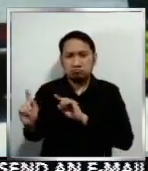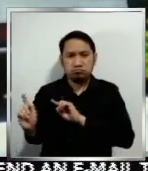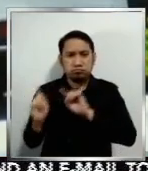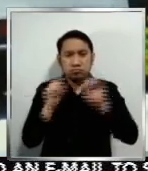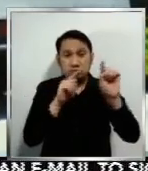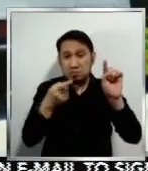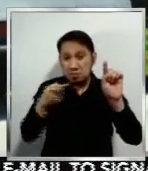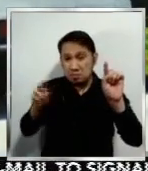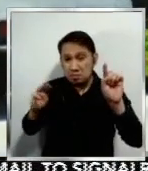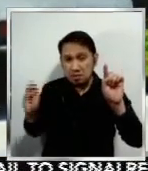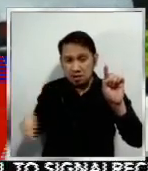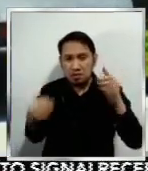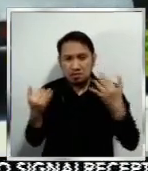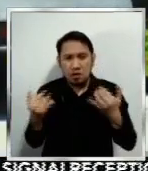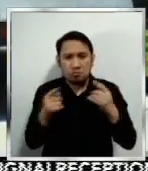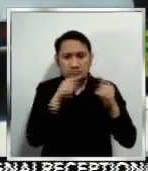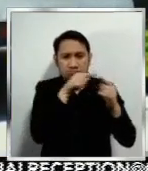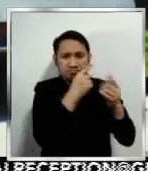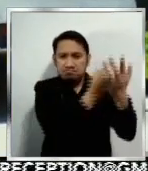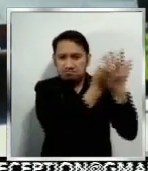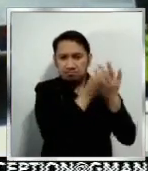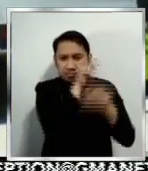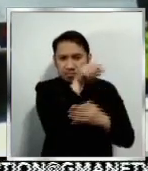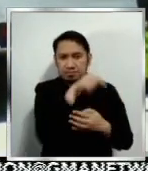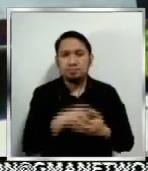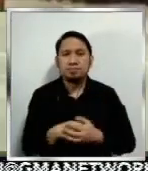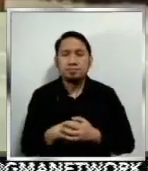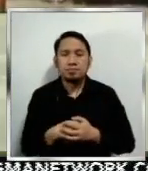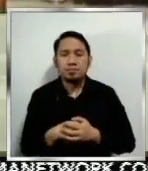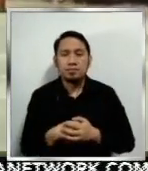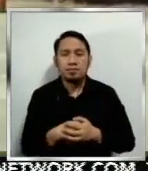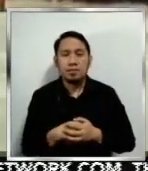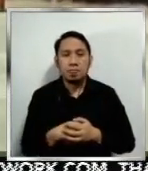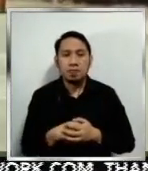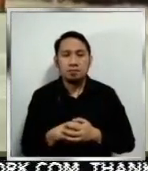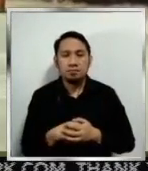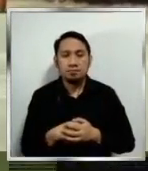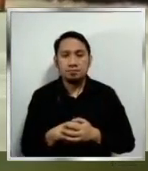naka-quarantine. Tina Panganiban Perez, Nakatutok, 24 Horas.